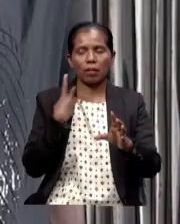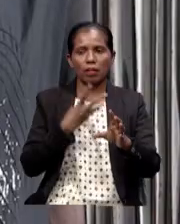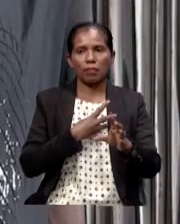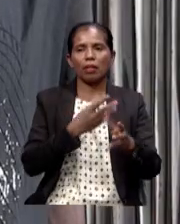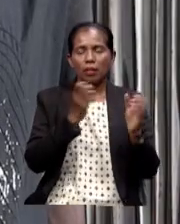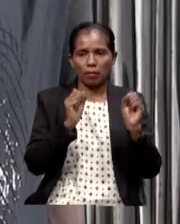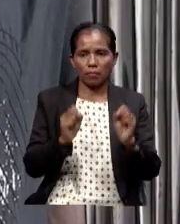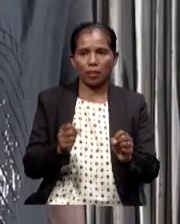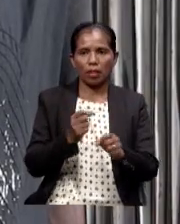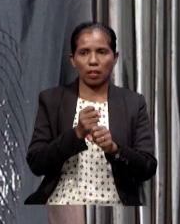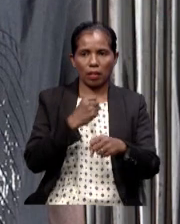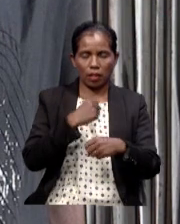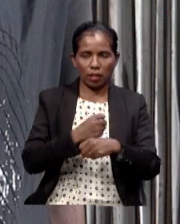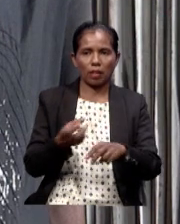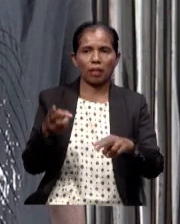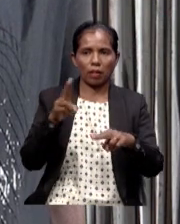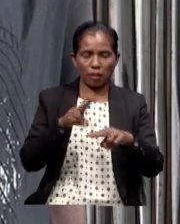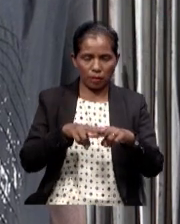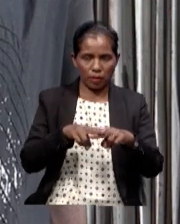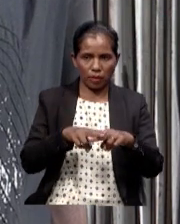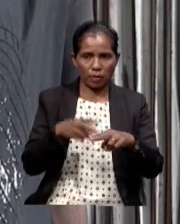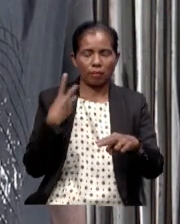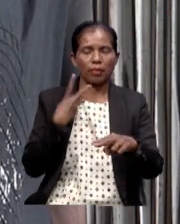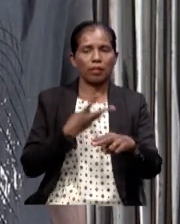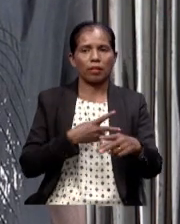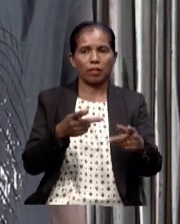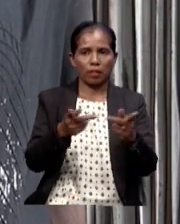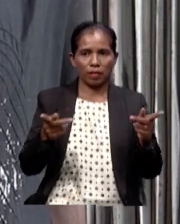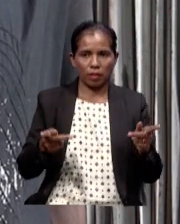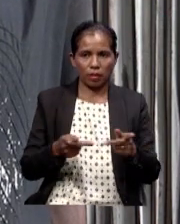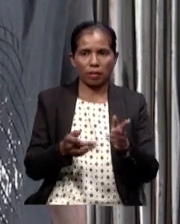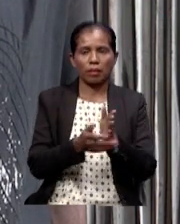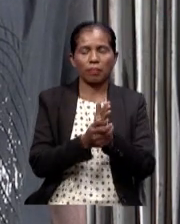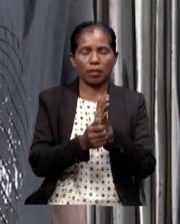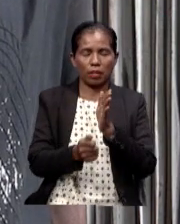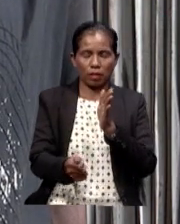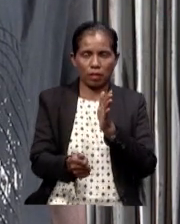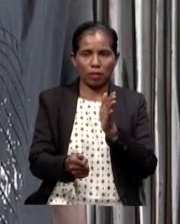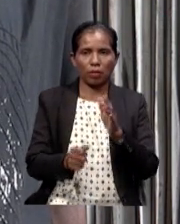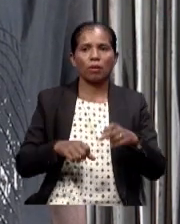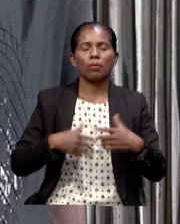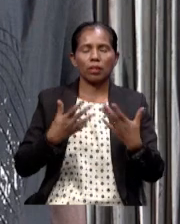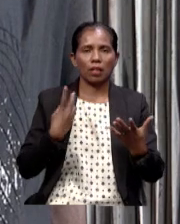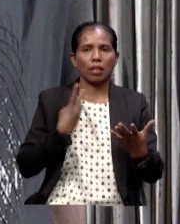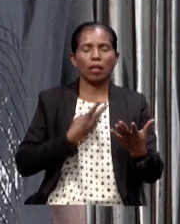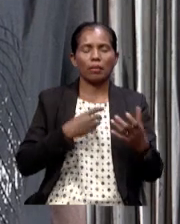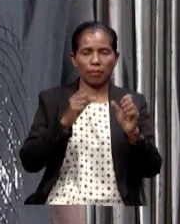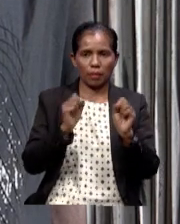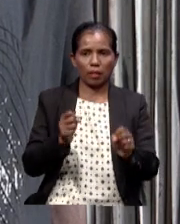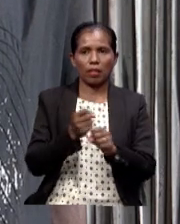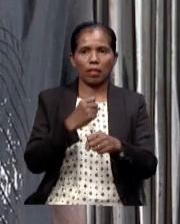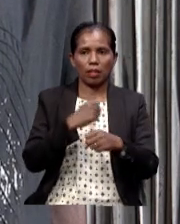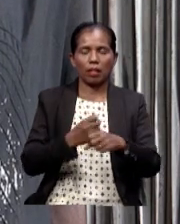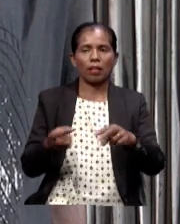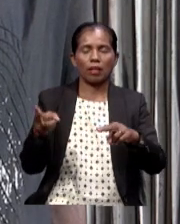atau produsaun ami tatan iha amin ya mina mina nu virgen uin sama kami bele atu amin